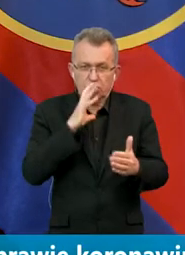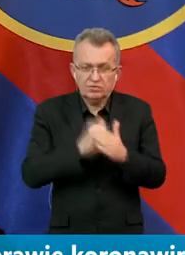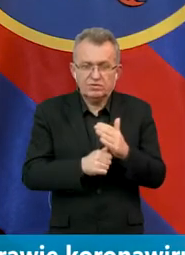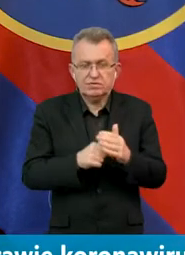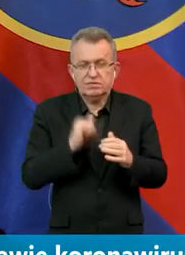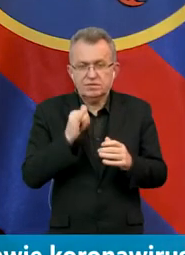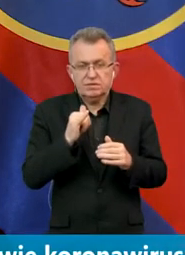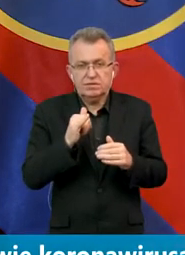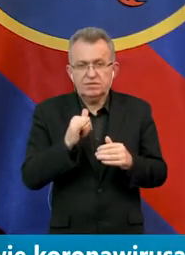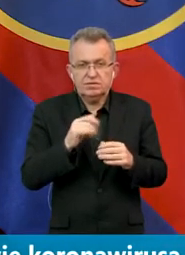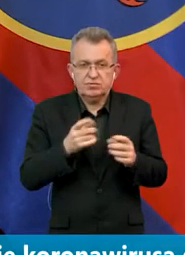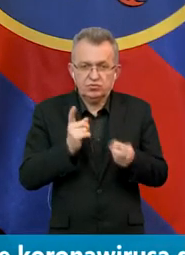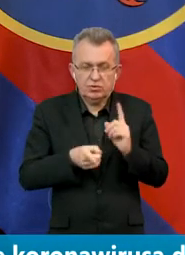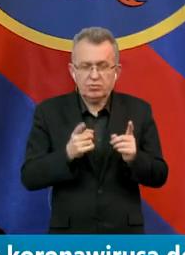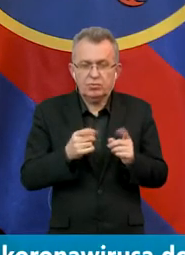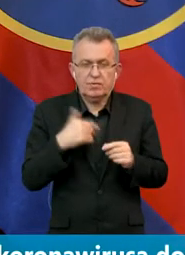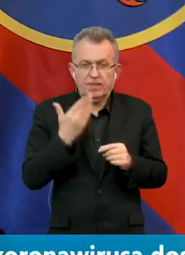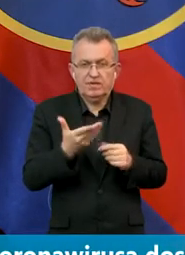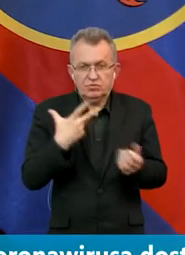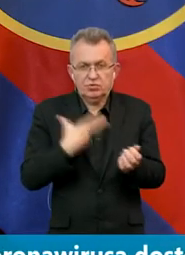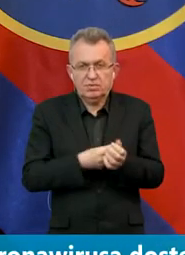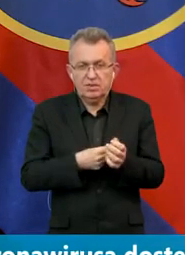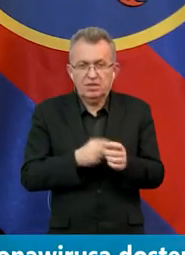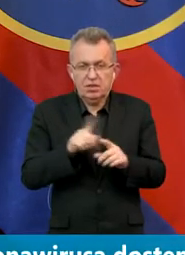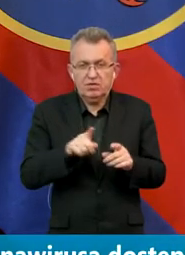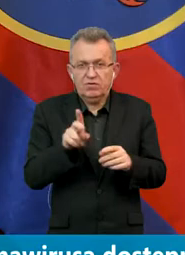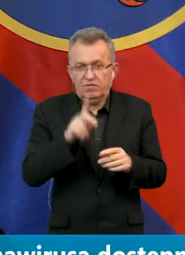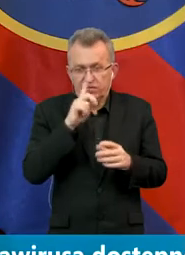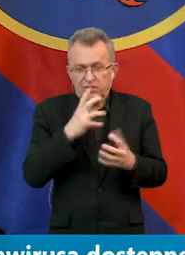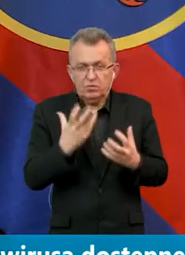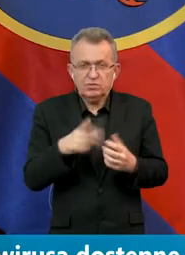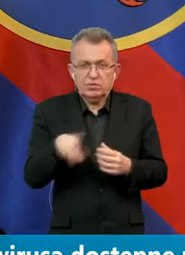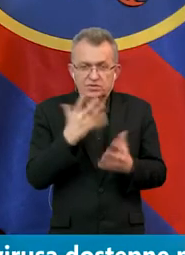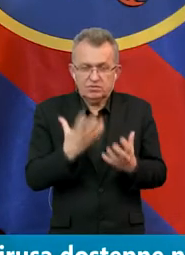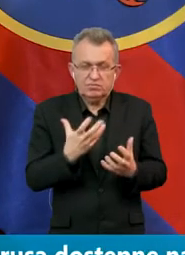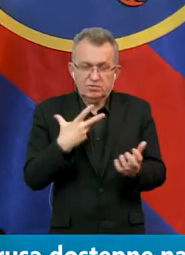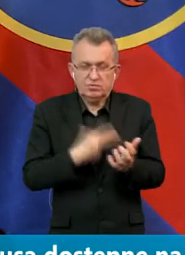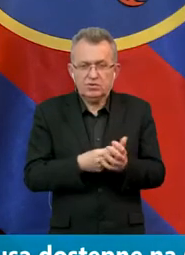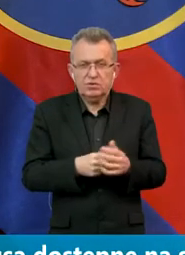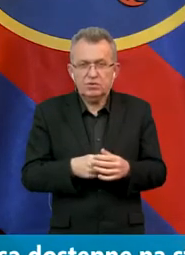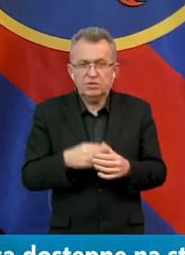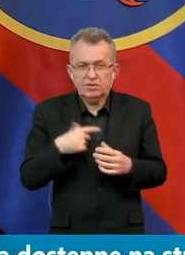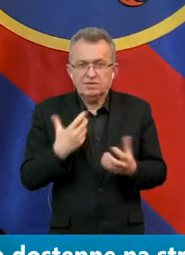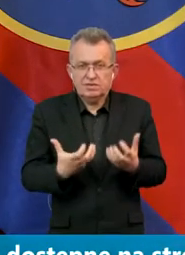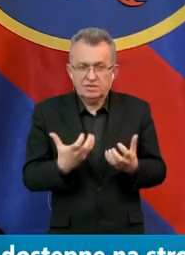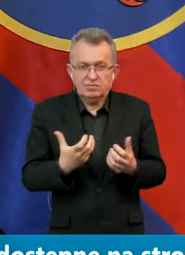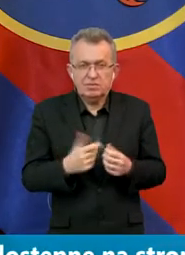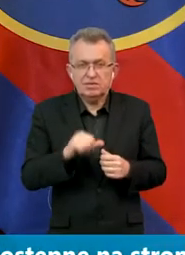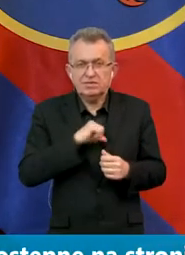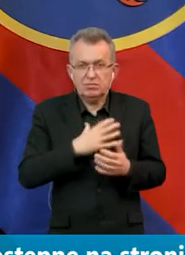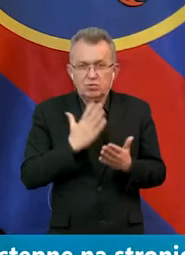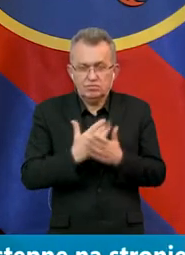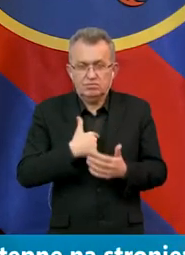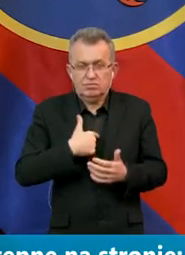że przyspieszy to szczepienia tych wszystkich, którzy już podjęli taką decyzję, do której zresztą zachęcam. Jak wiecie, sam byłem